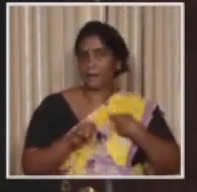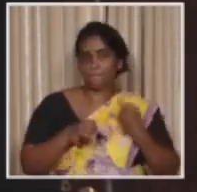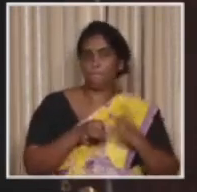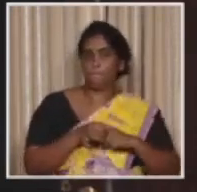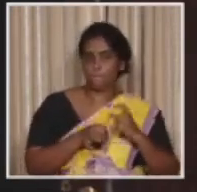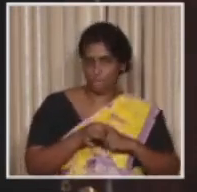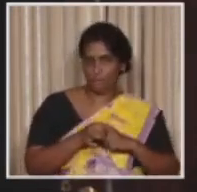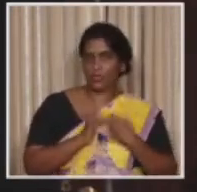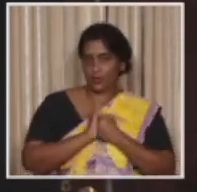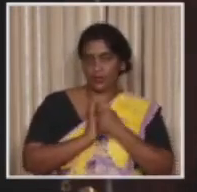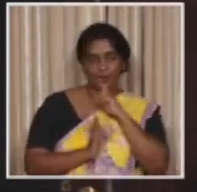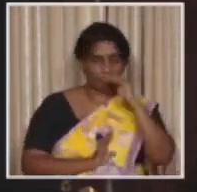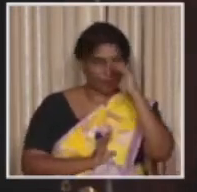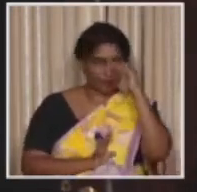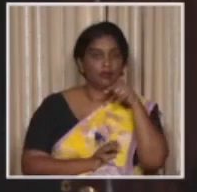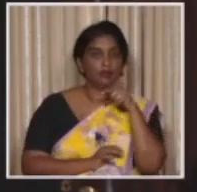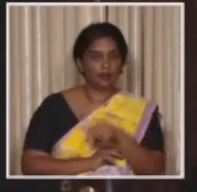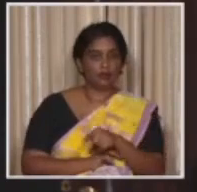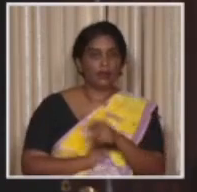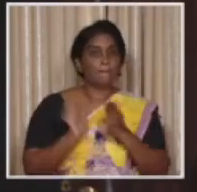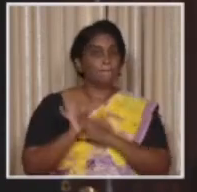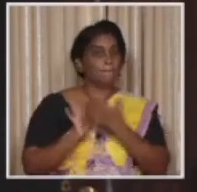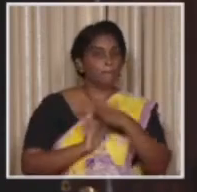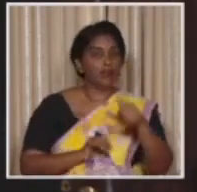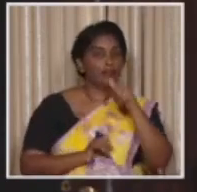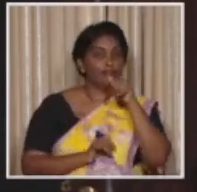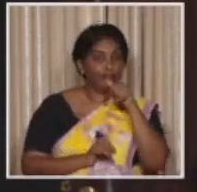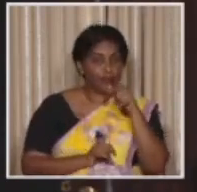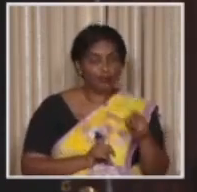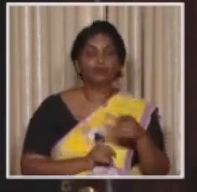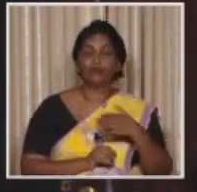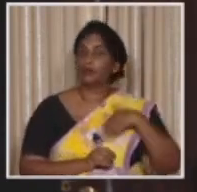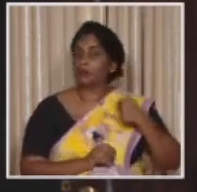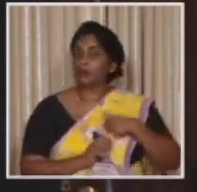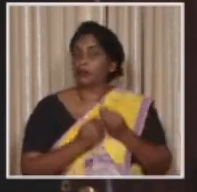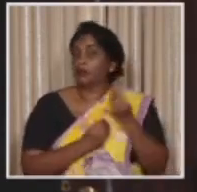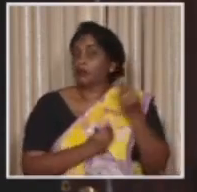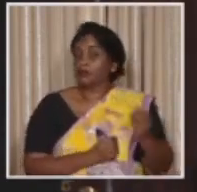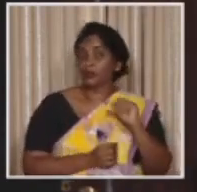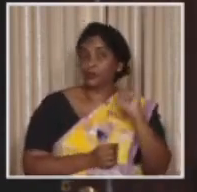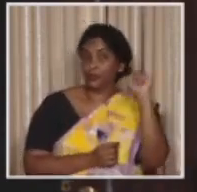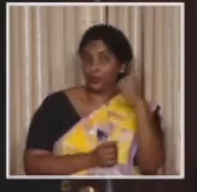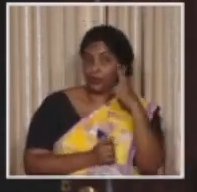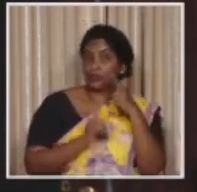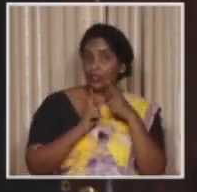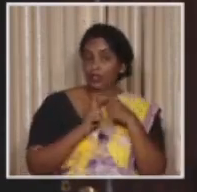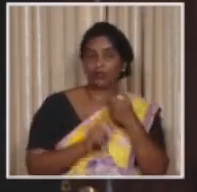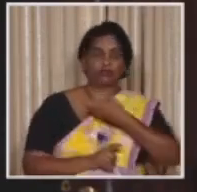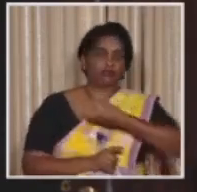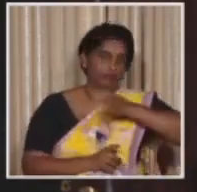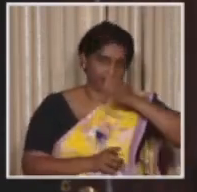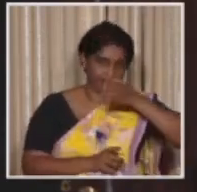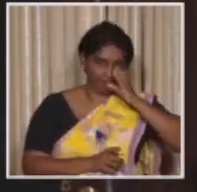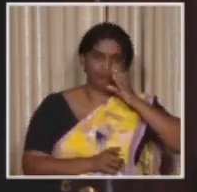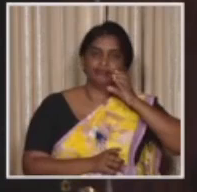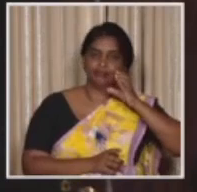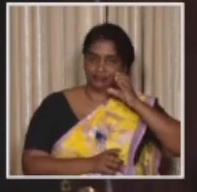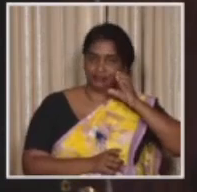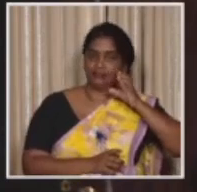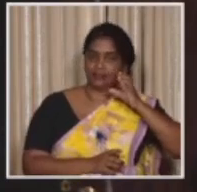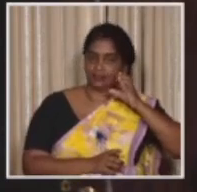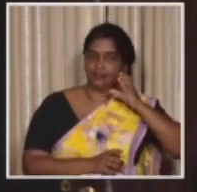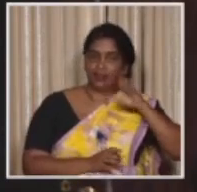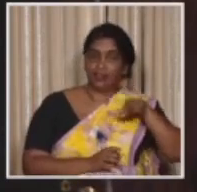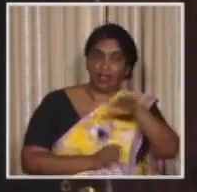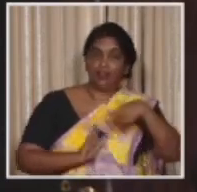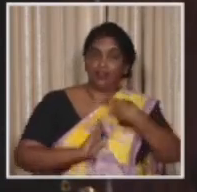ගරු කතානායකතුමනි ඇත්තම මේ මහවැලි ජලය අපි ප්‍රමුඛතාවය දීලා තිබෙන්නේ පළවෙනි අංකයේ බීමට ප්‍රදේශ මේ